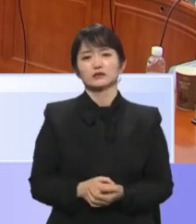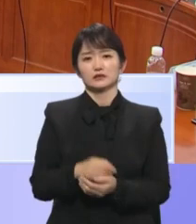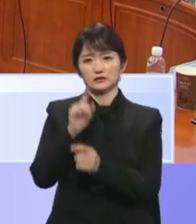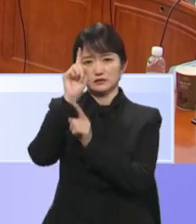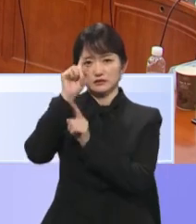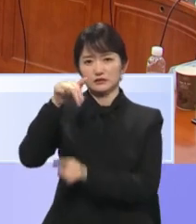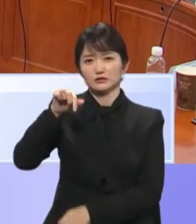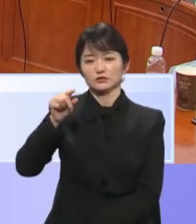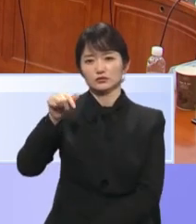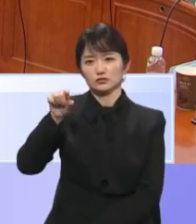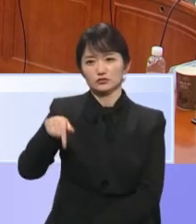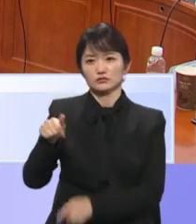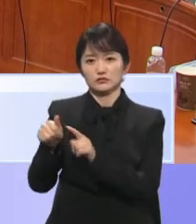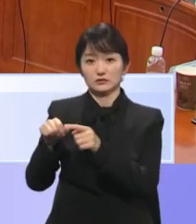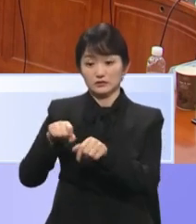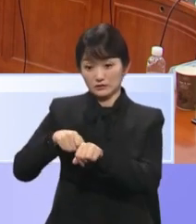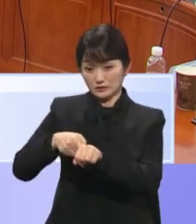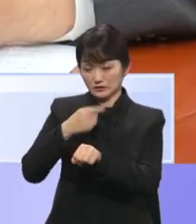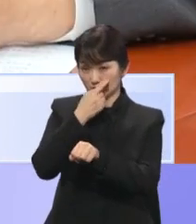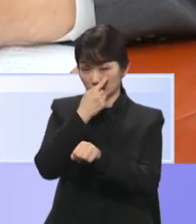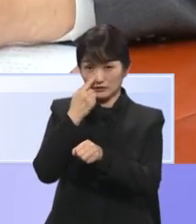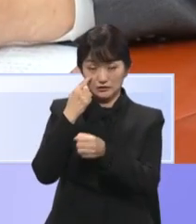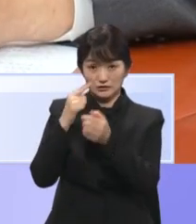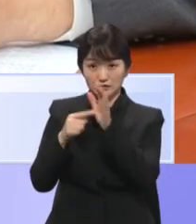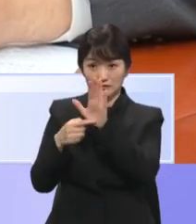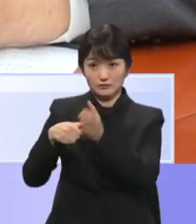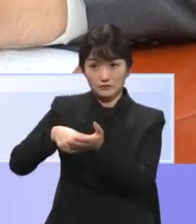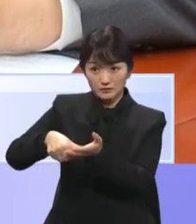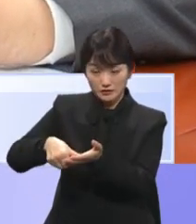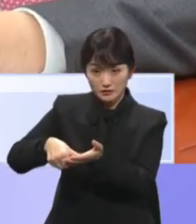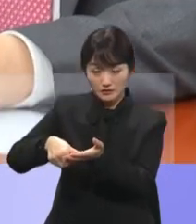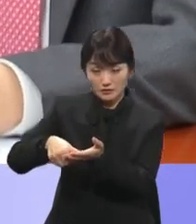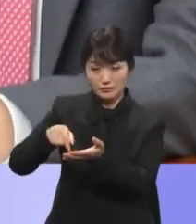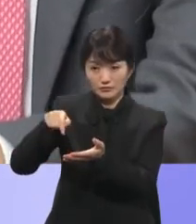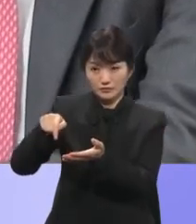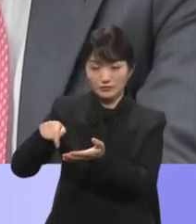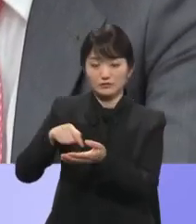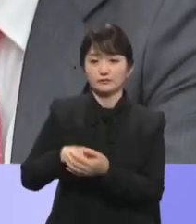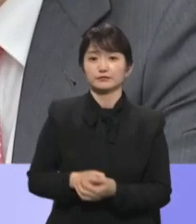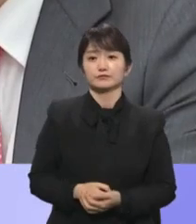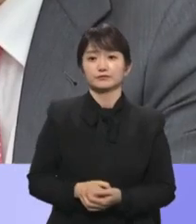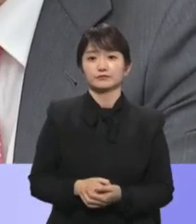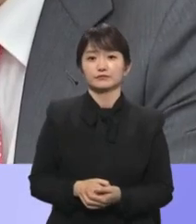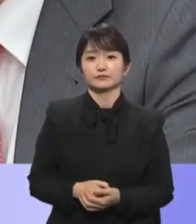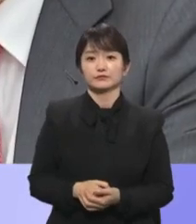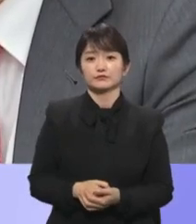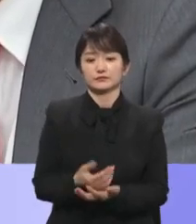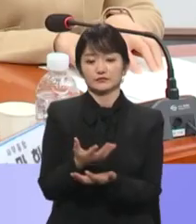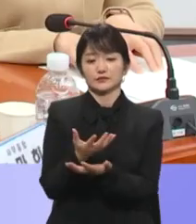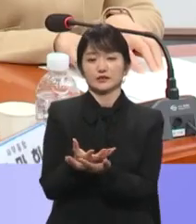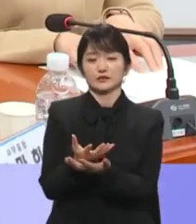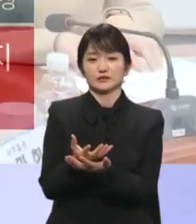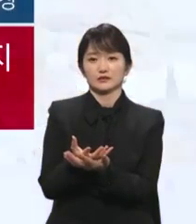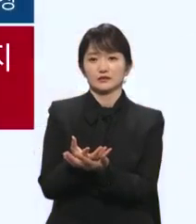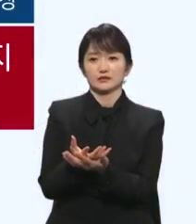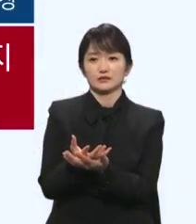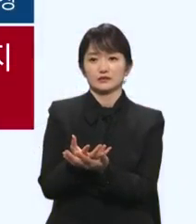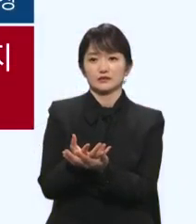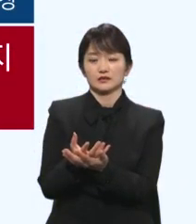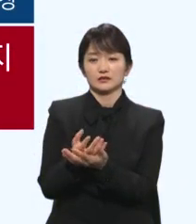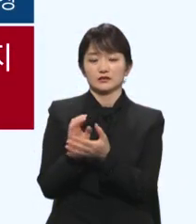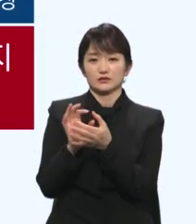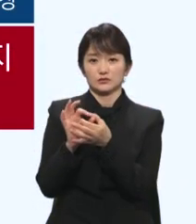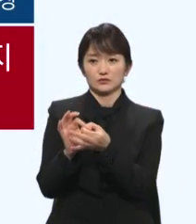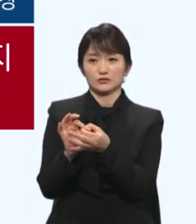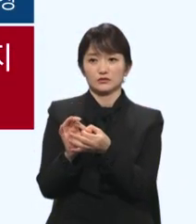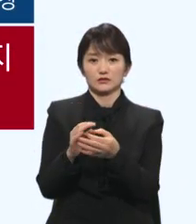대해서도 사실은 증거인멸 혐의와 가처분을 했다라는 거 당에 대해서 그리고 사자성어를 사용해 가지고 뭐 조금은 당에 대해서